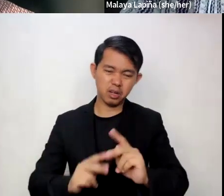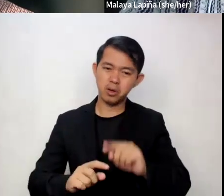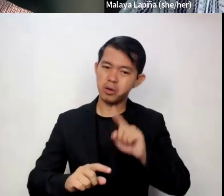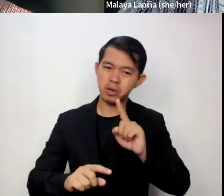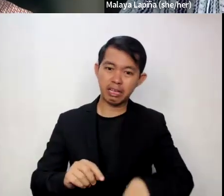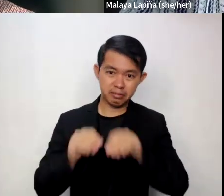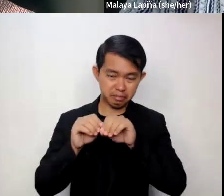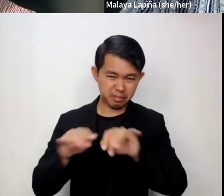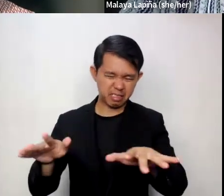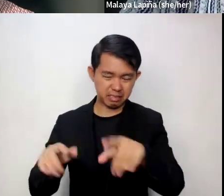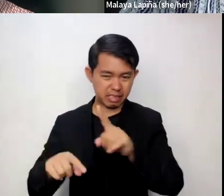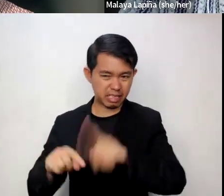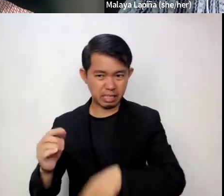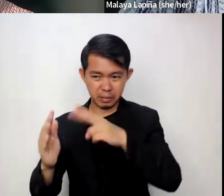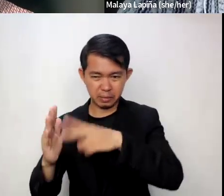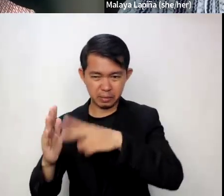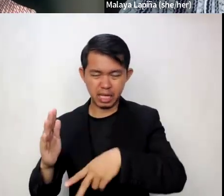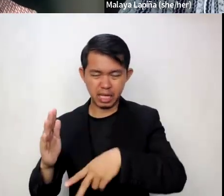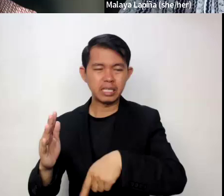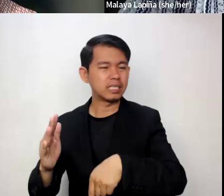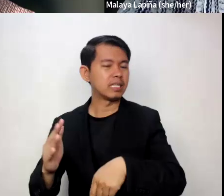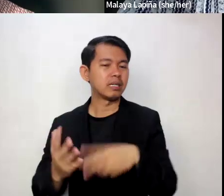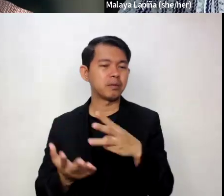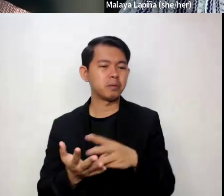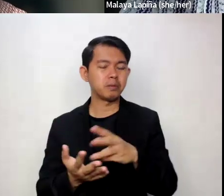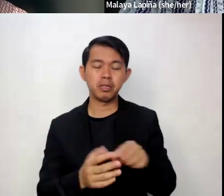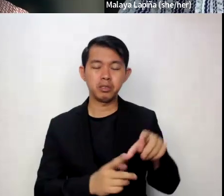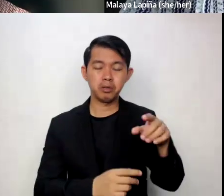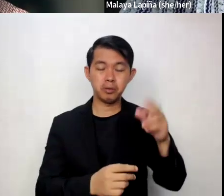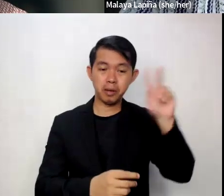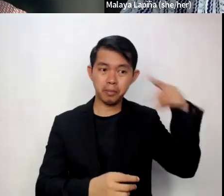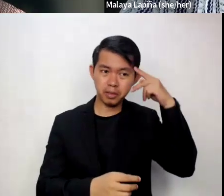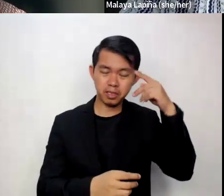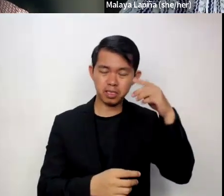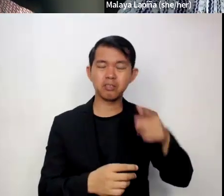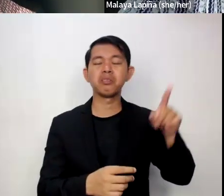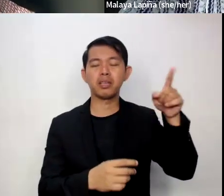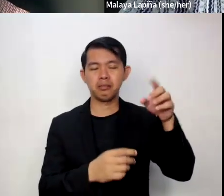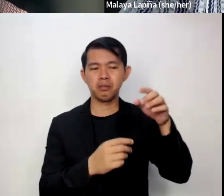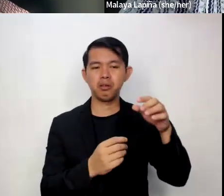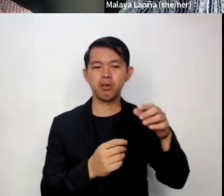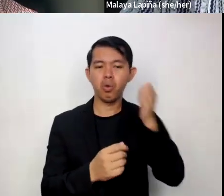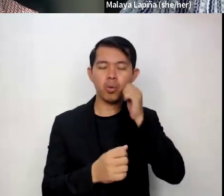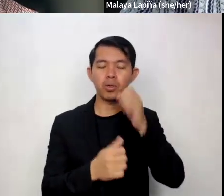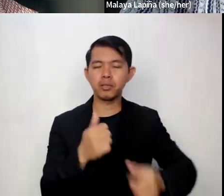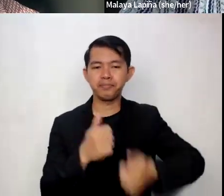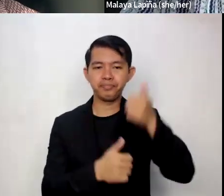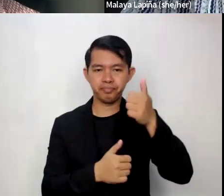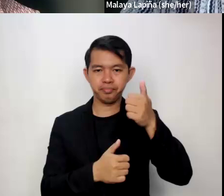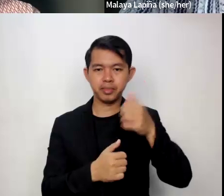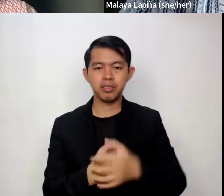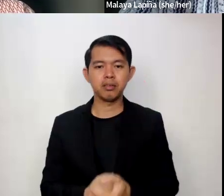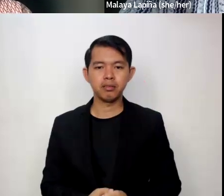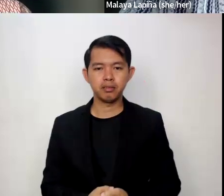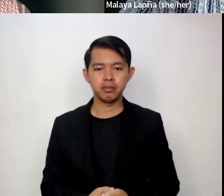yung mga sexist natin na mga politicians. Yung marami pa rin bibilib doon sa mga ah, sinasabi ng